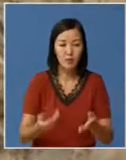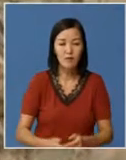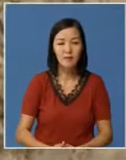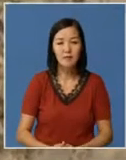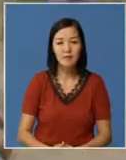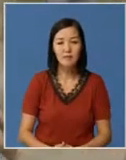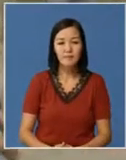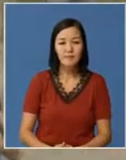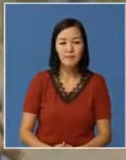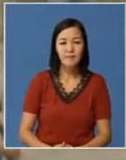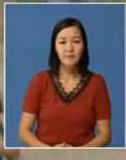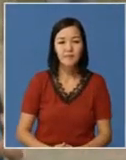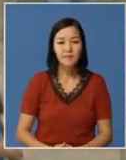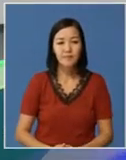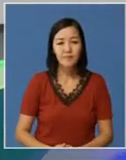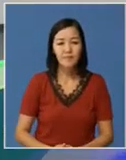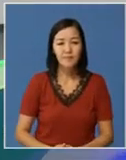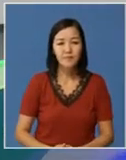лица.